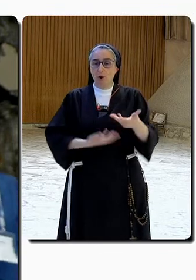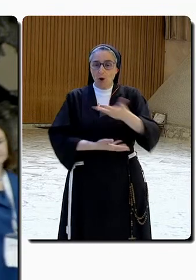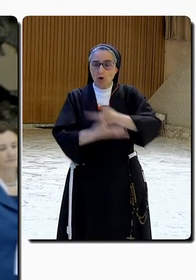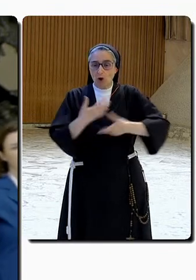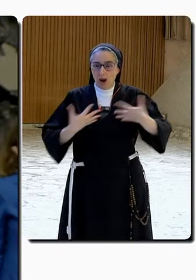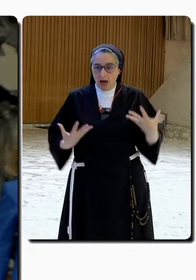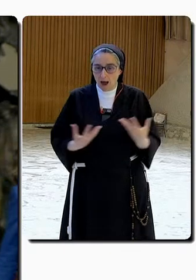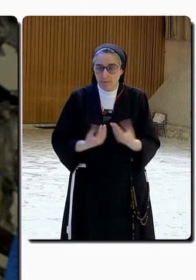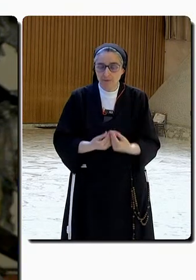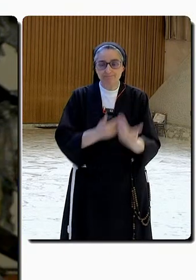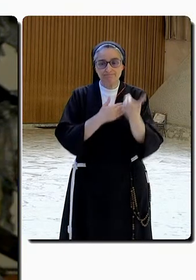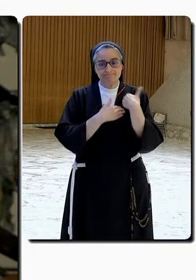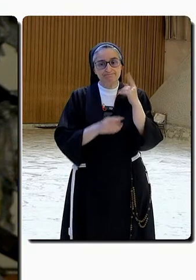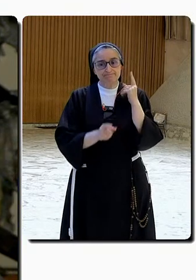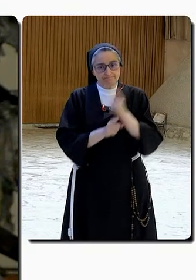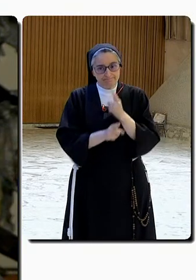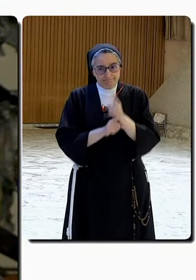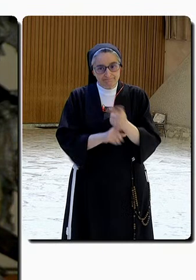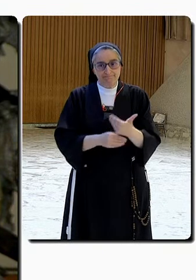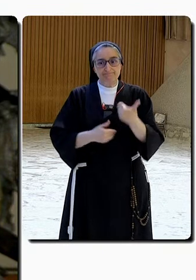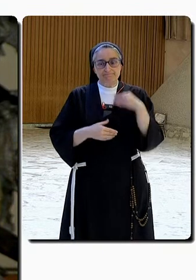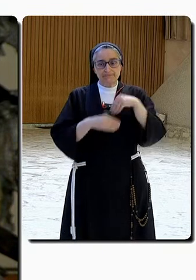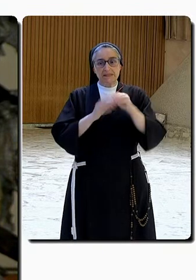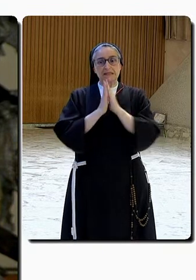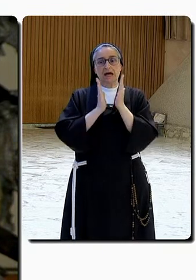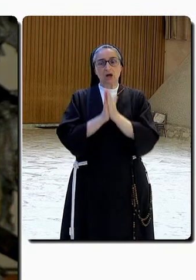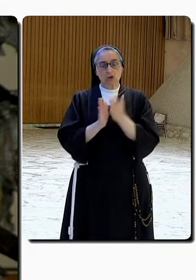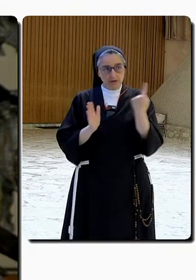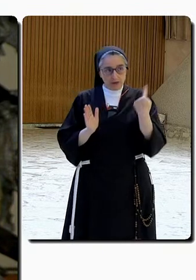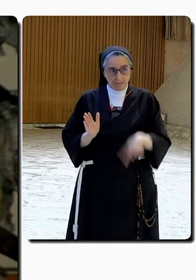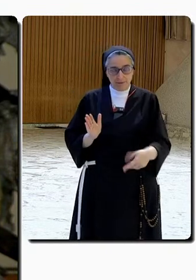cooperazione e corresponsabilità nella Chiesa.